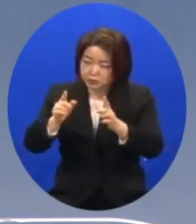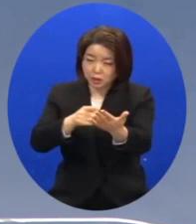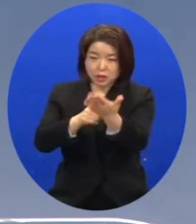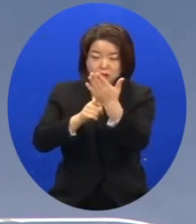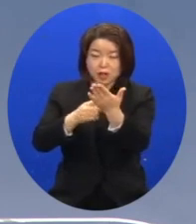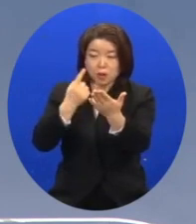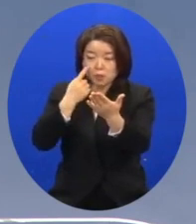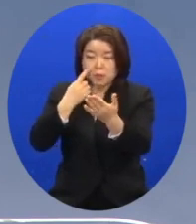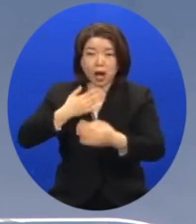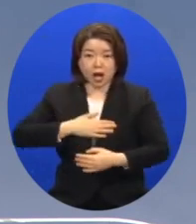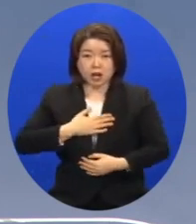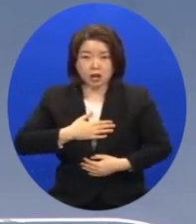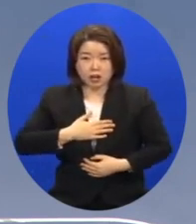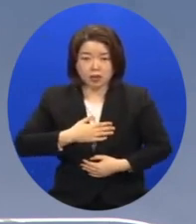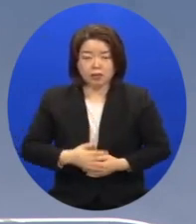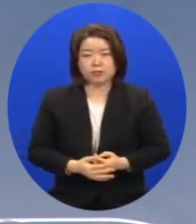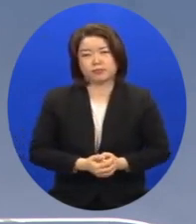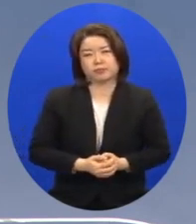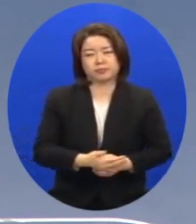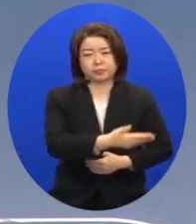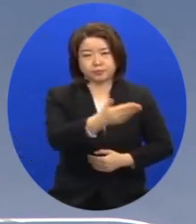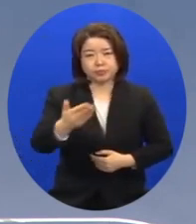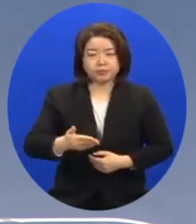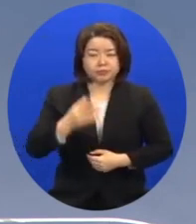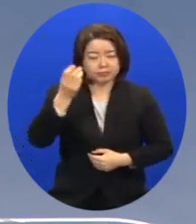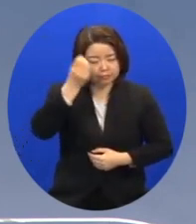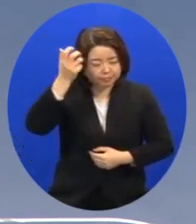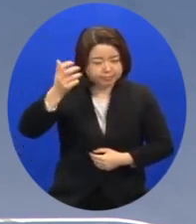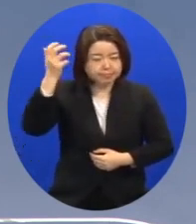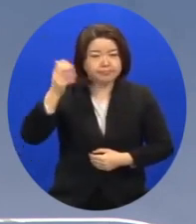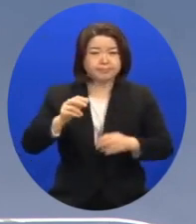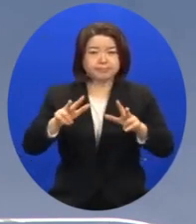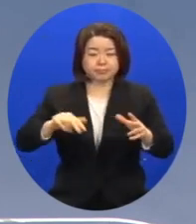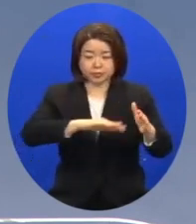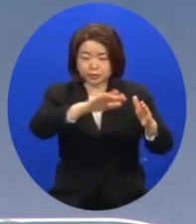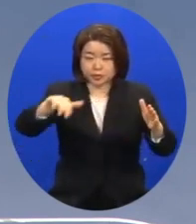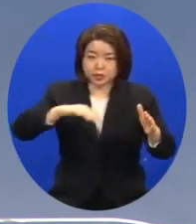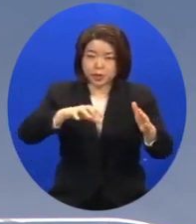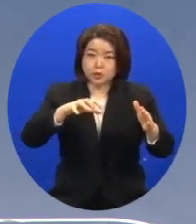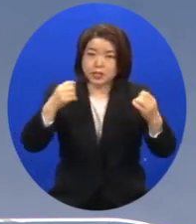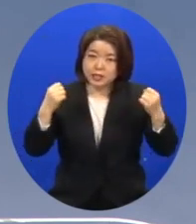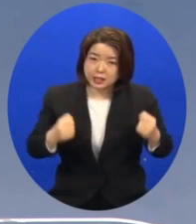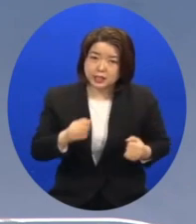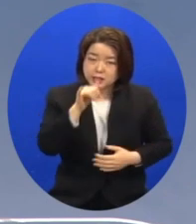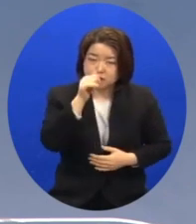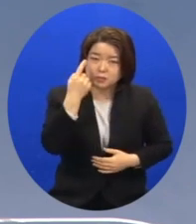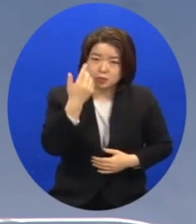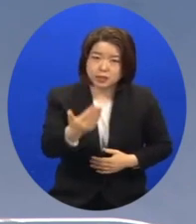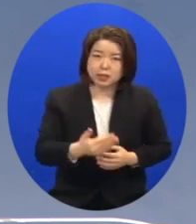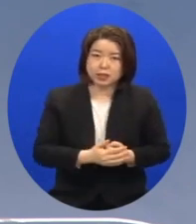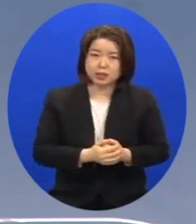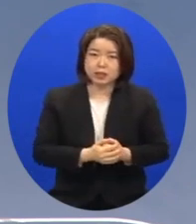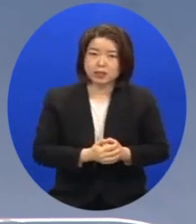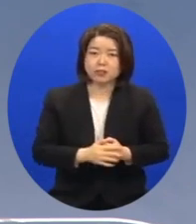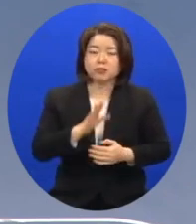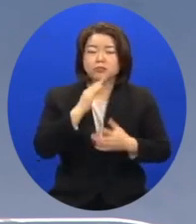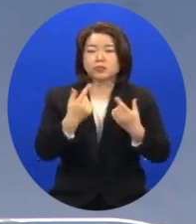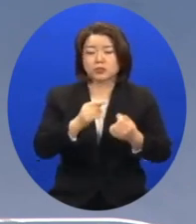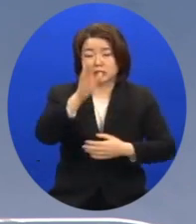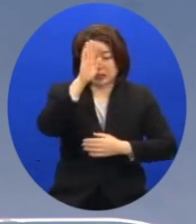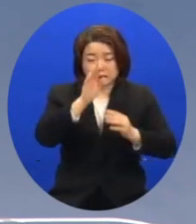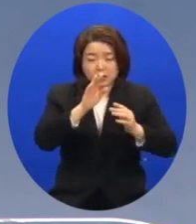있잖아요 여러분 성령님께서 지금 우리 가운데 진짜 계신가여 욕 cg 영상을 보면 알 수가